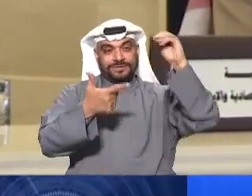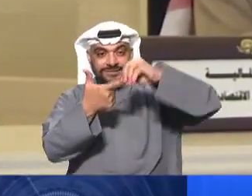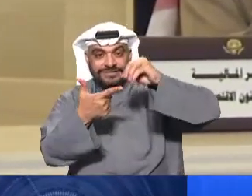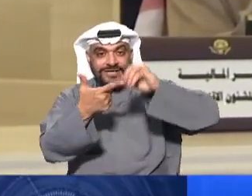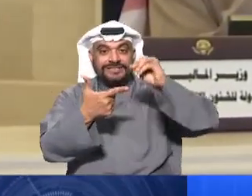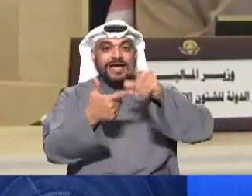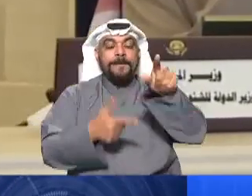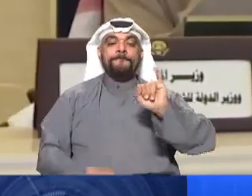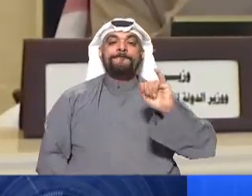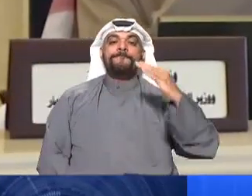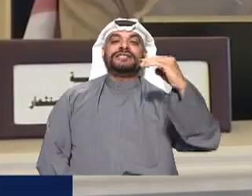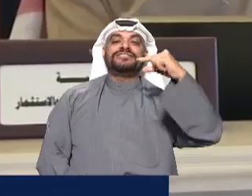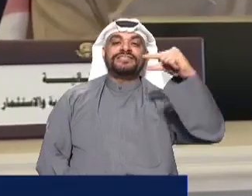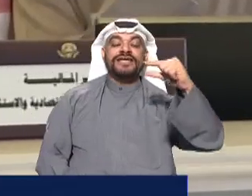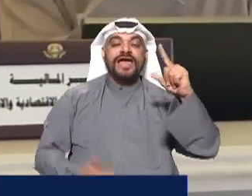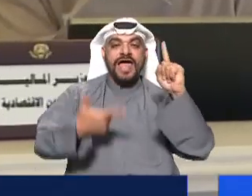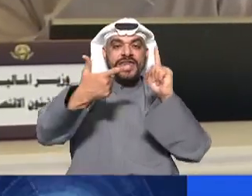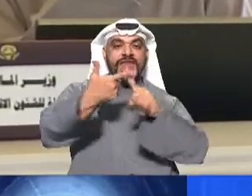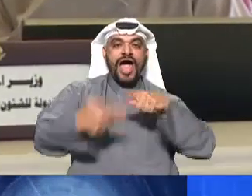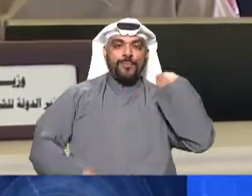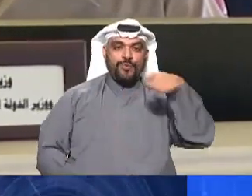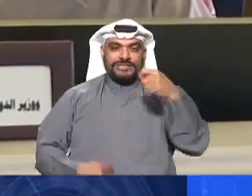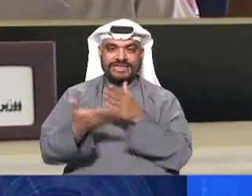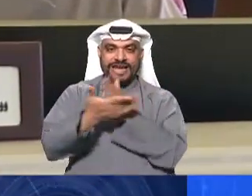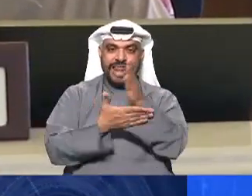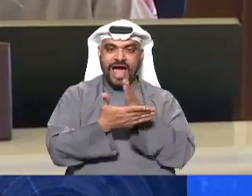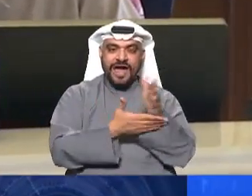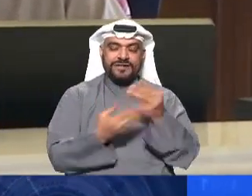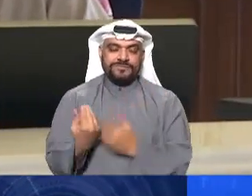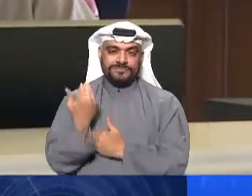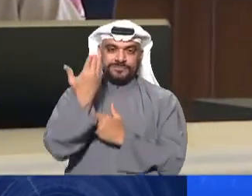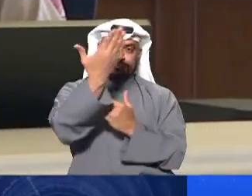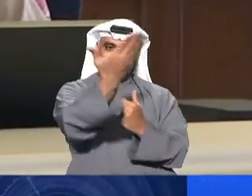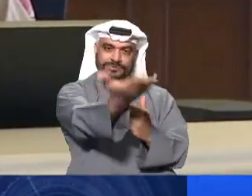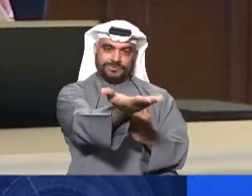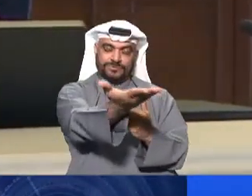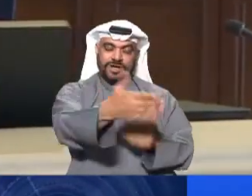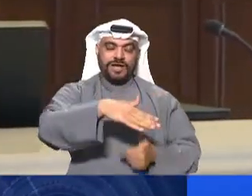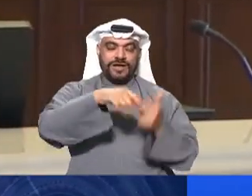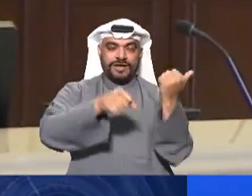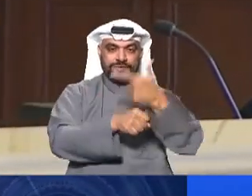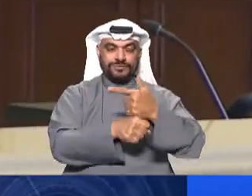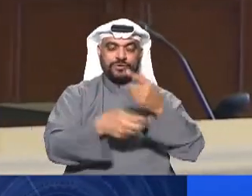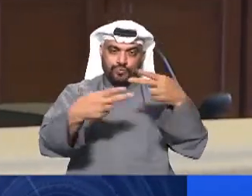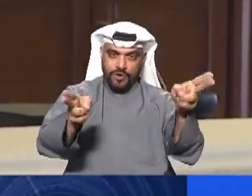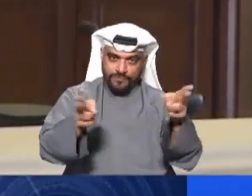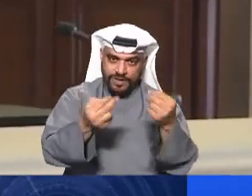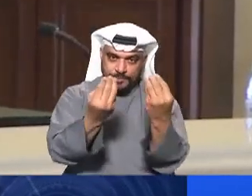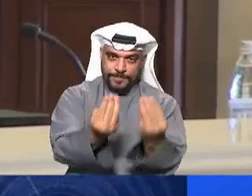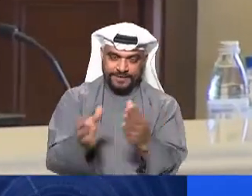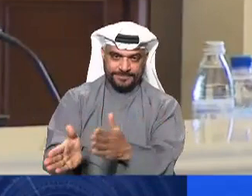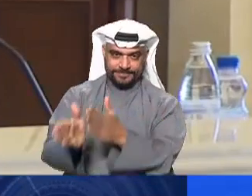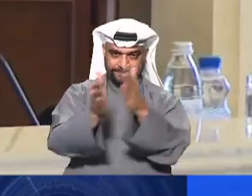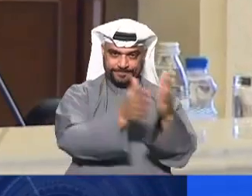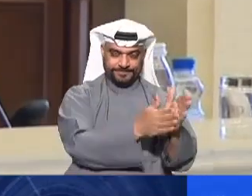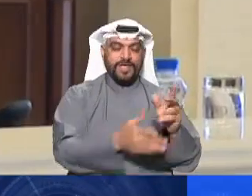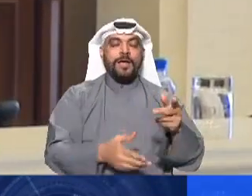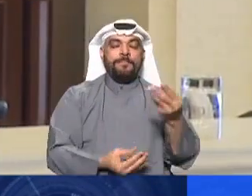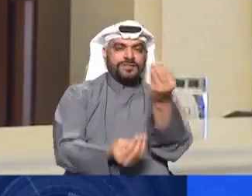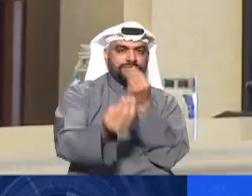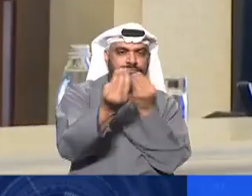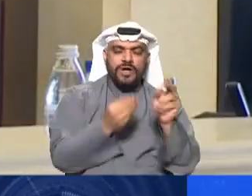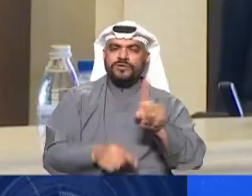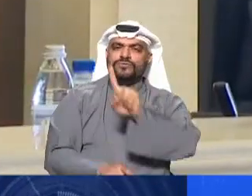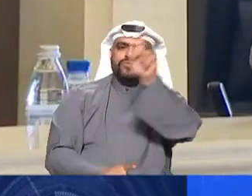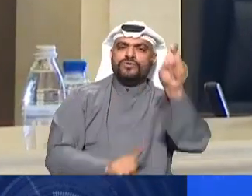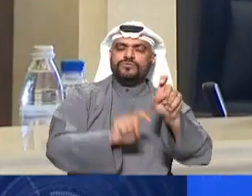الضفيري نائبا لوزير الخارجية، وقرر رفعه لسمو نائب الأمير حفظه الله. ثم بحث مجلس الوزراء الشؤون السياسية